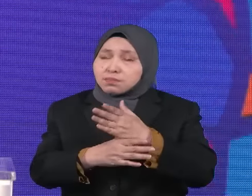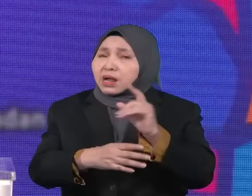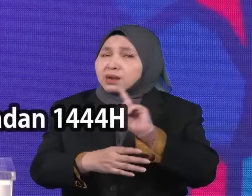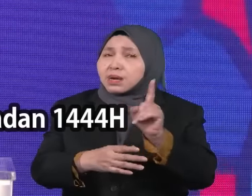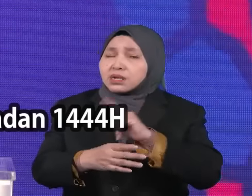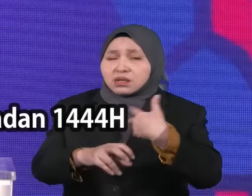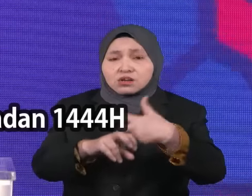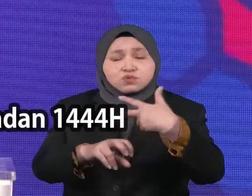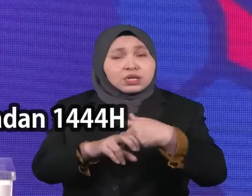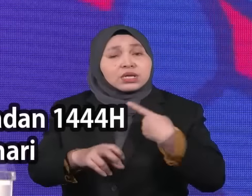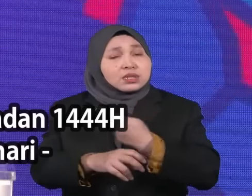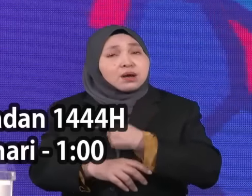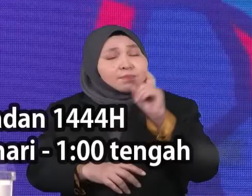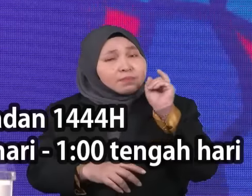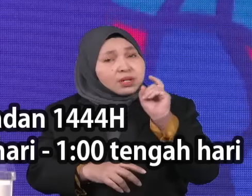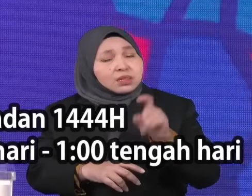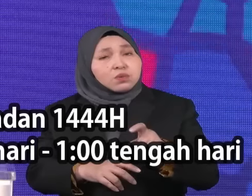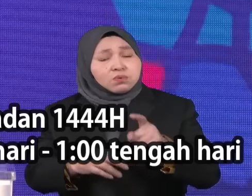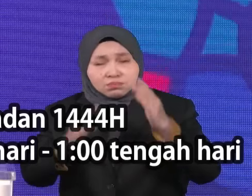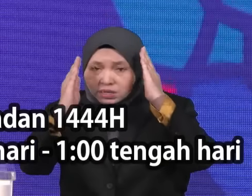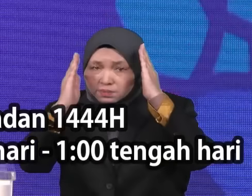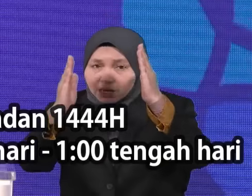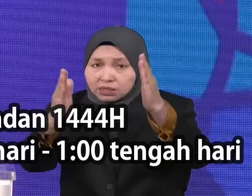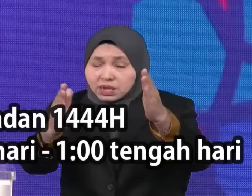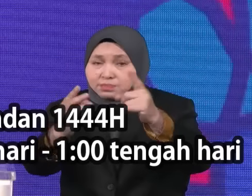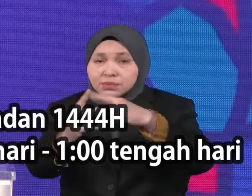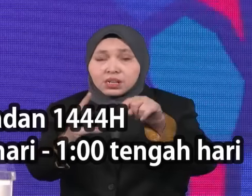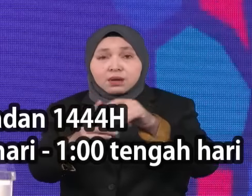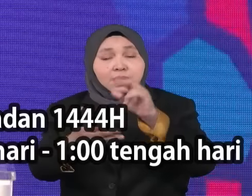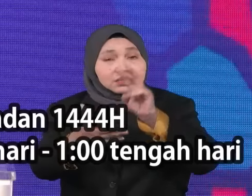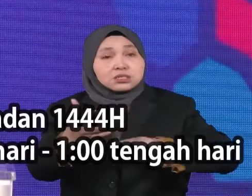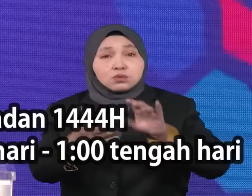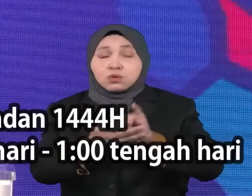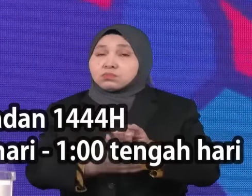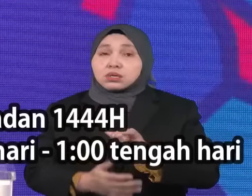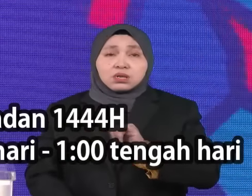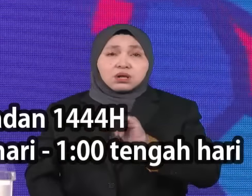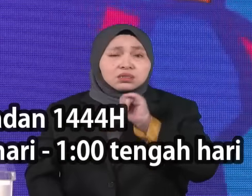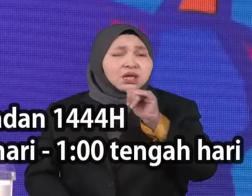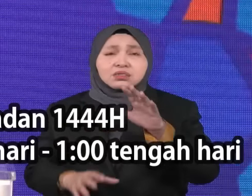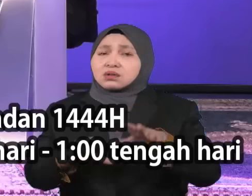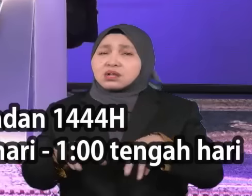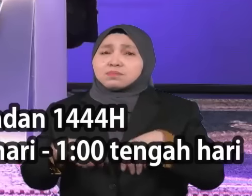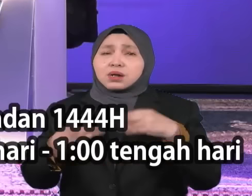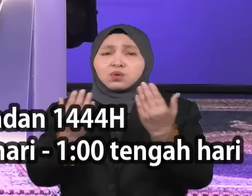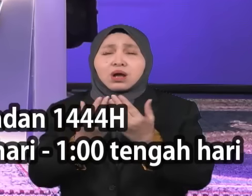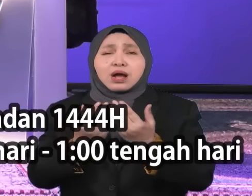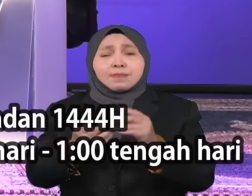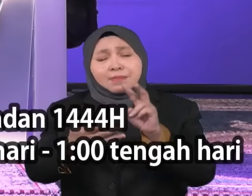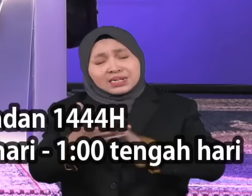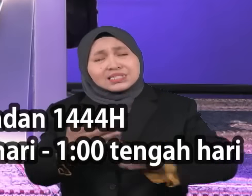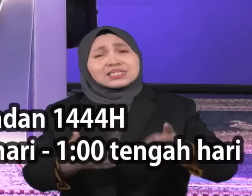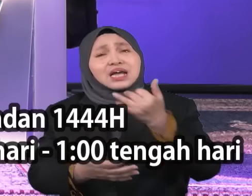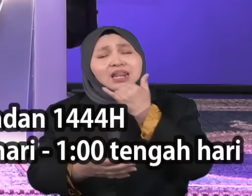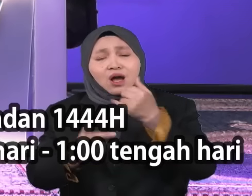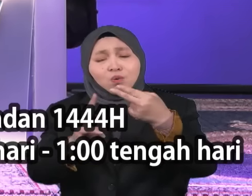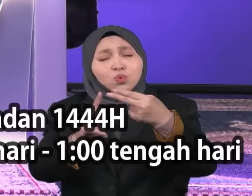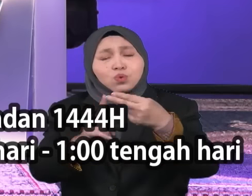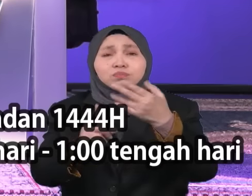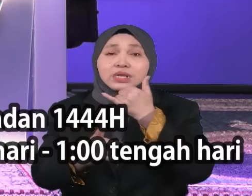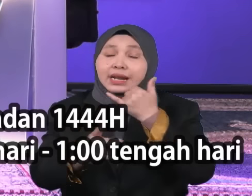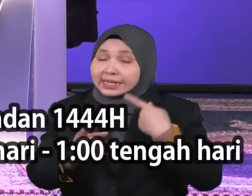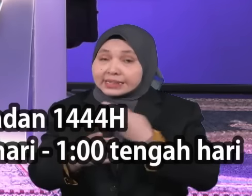Perkara yang perlu kita apa beri perhatian bila baca itu, waktu dia kata tak makbul doa, dia kata. Baca salah. Huruf salah. Betul. Nanti